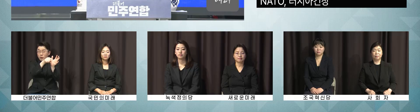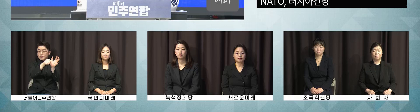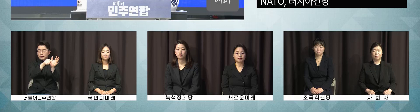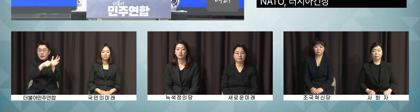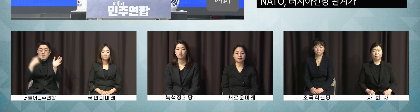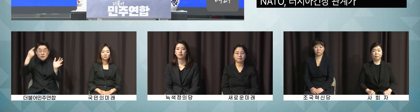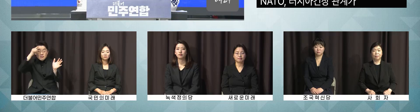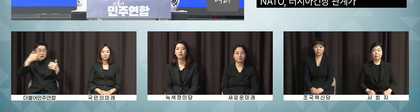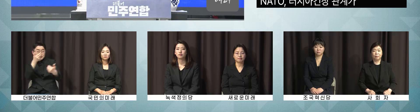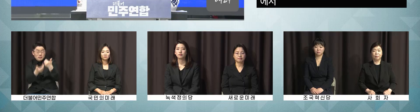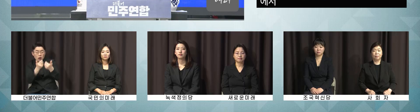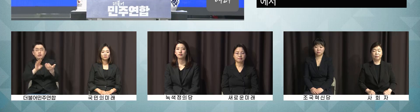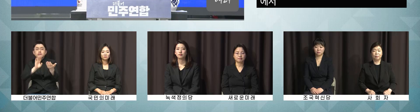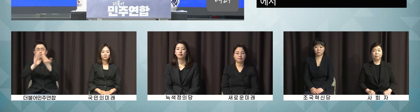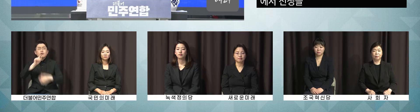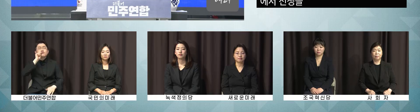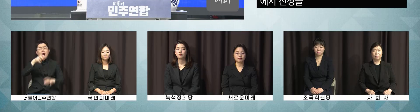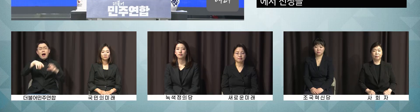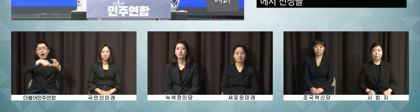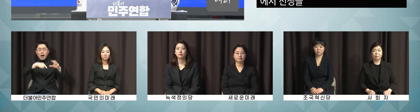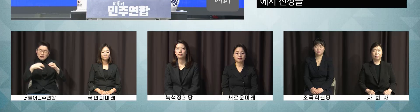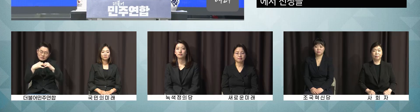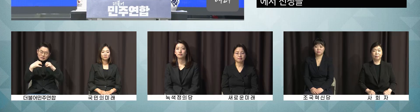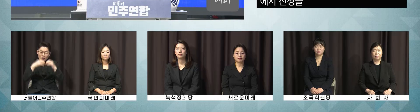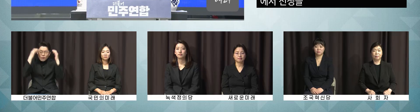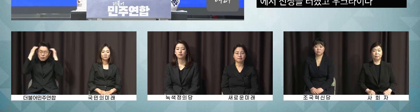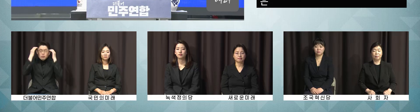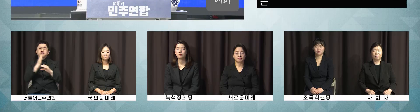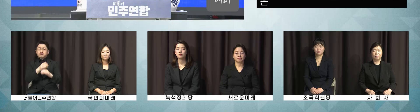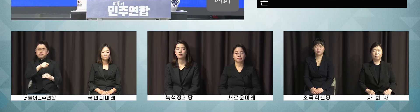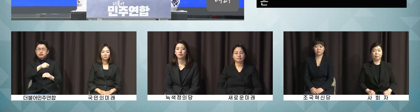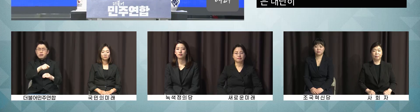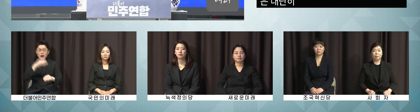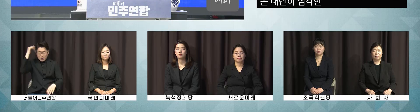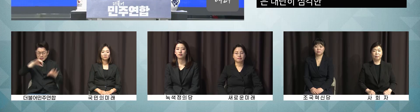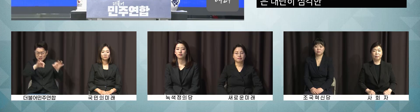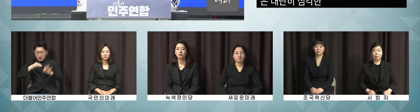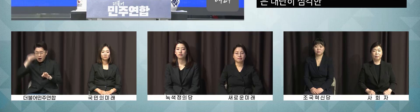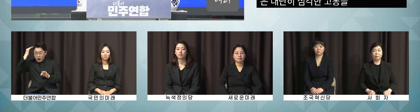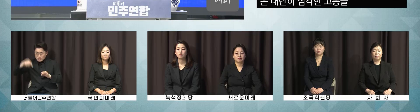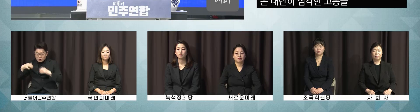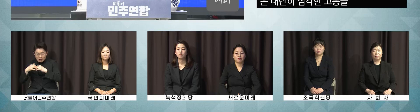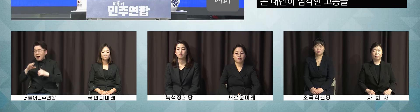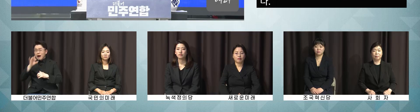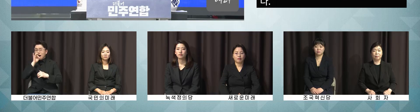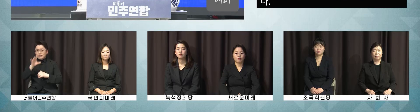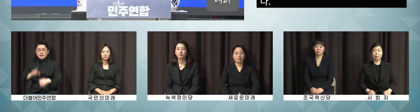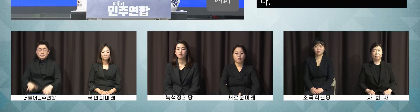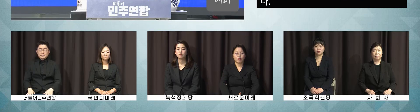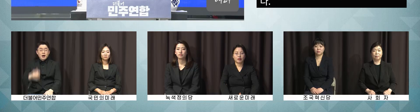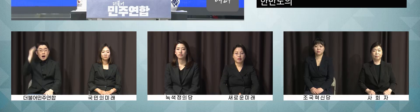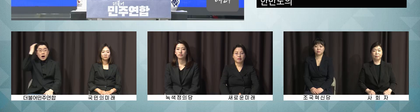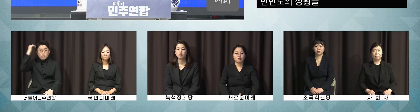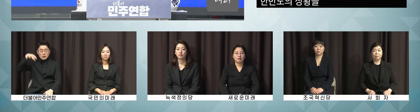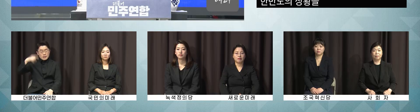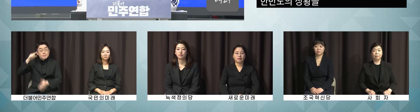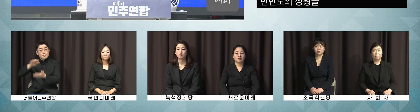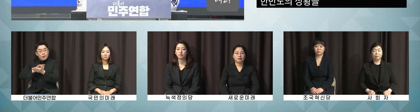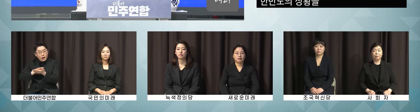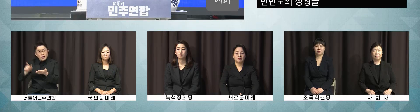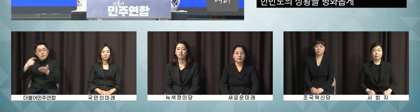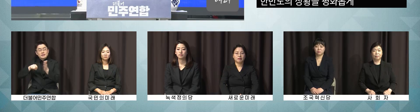전쟁으로 터져나왔고 우크라이나 국민들은 대단히 심각한 고통을 겪고 있습니다. 한반도의 상황을 평화롭게 유지하는